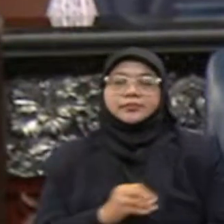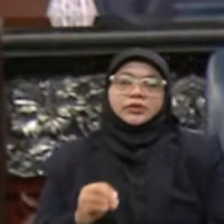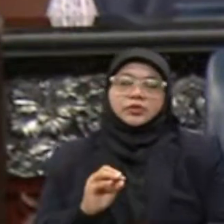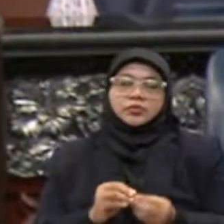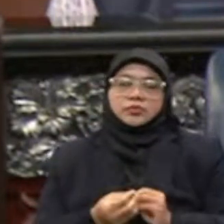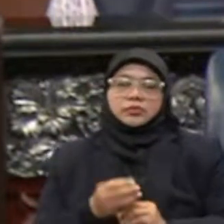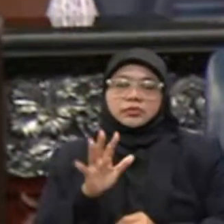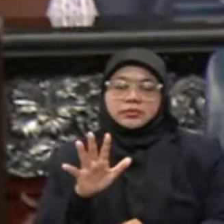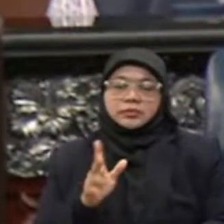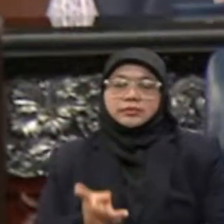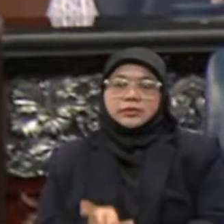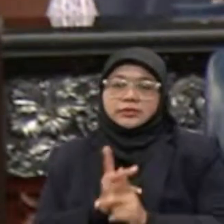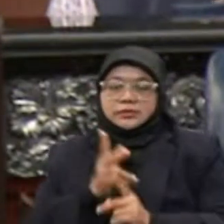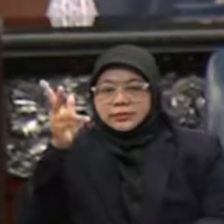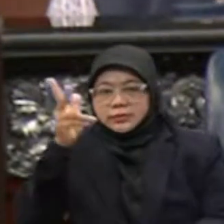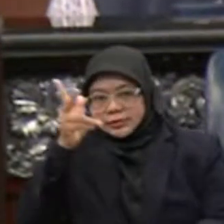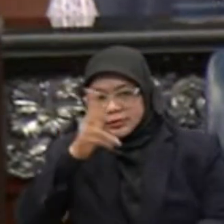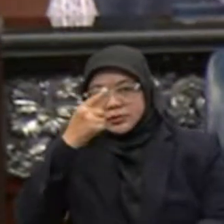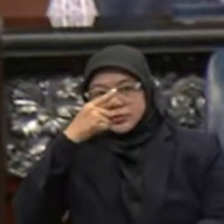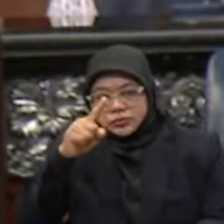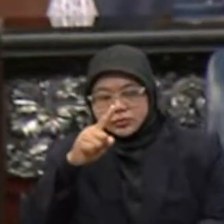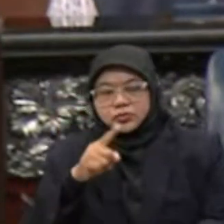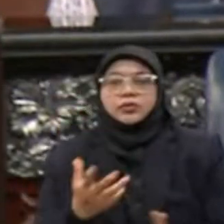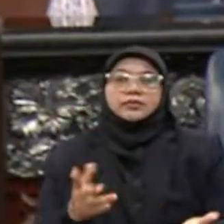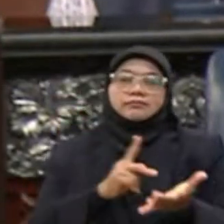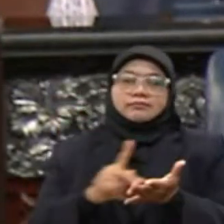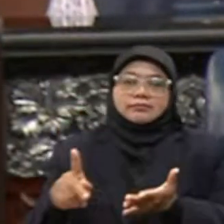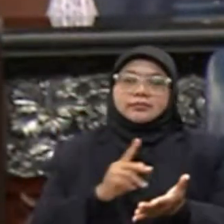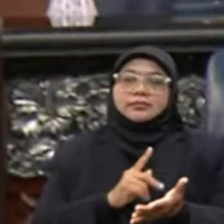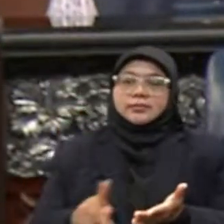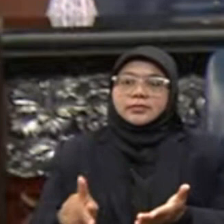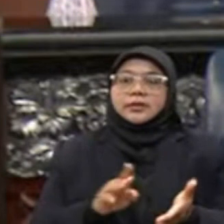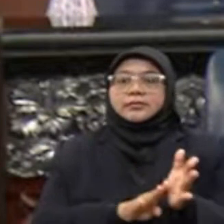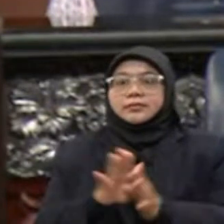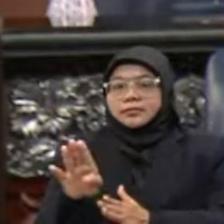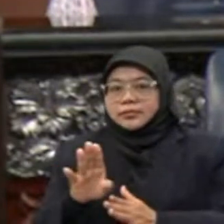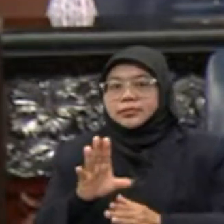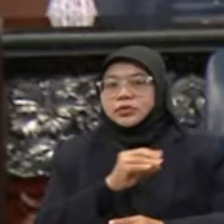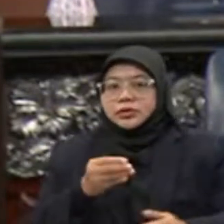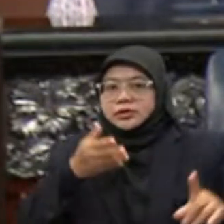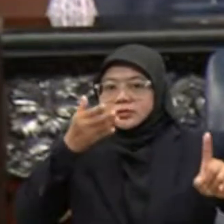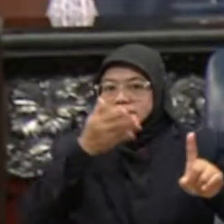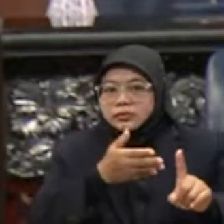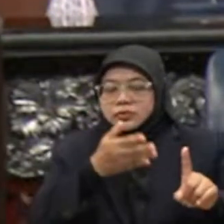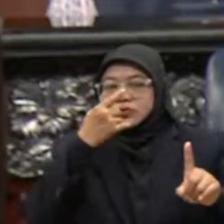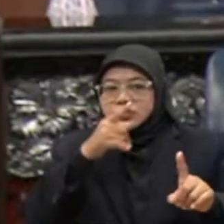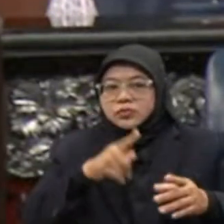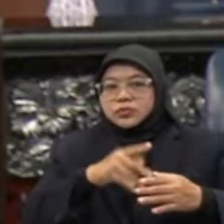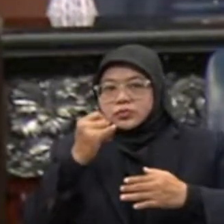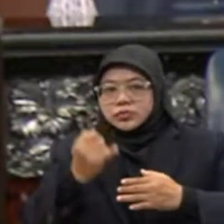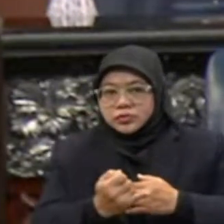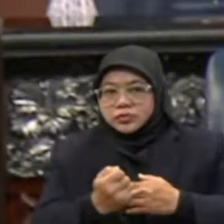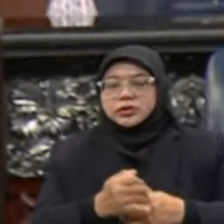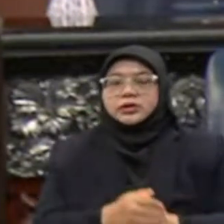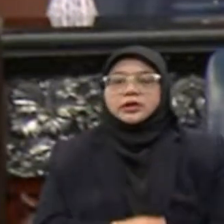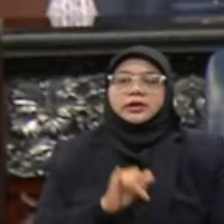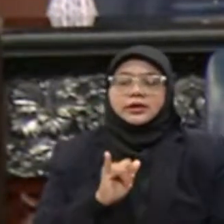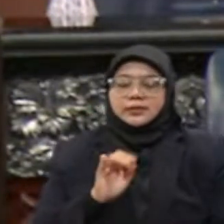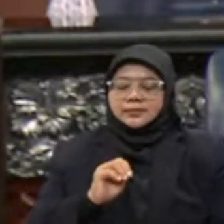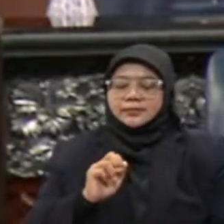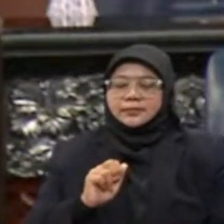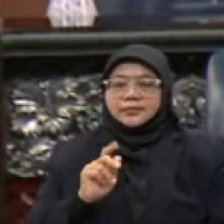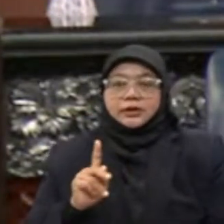memastikan pinjaman kerajaan ke semata-mata untuk membiayai perbelanjaan pembangunan yang ditumpukan kepada Project berinfak tinggi